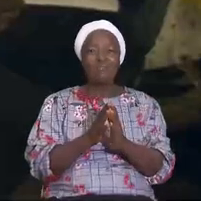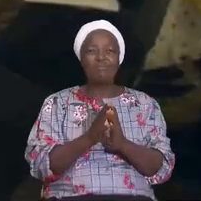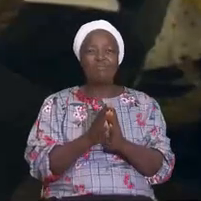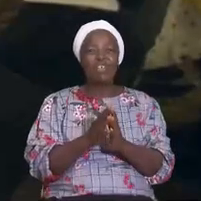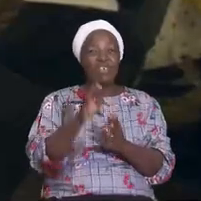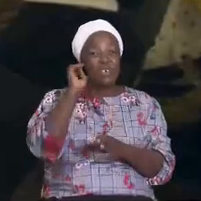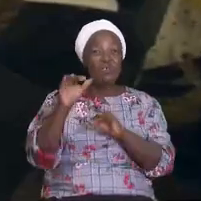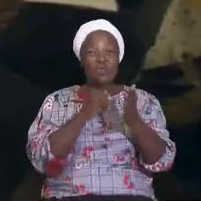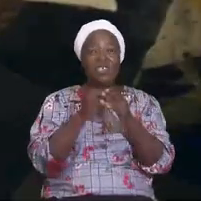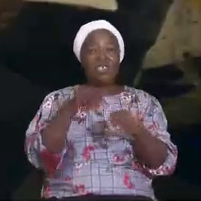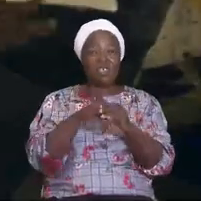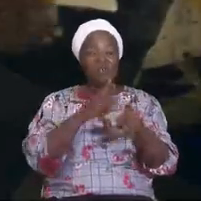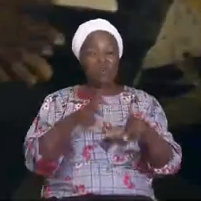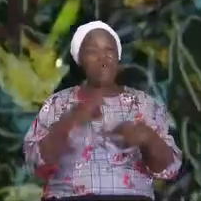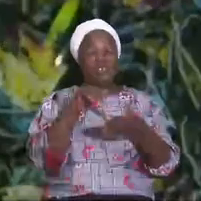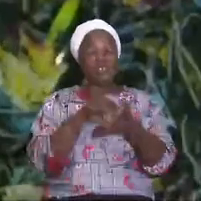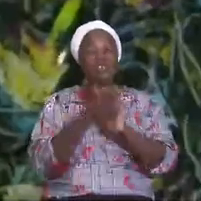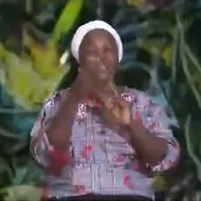Je n'ai pas entendu ton amen.